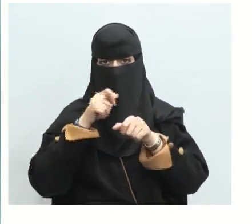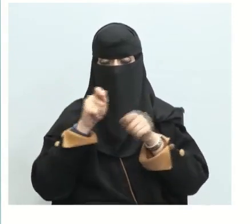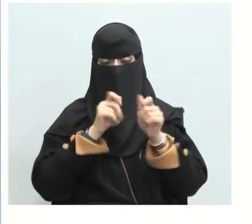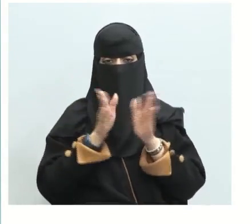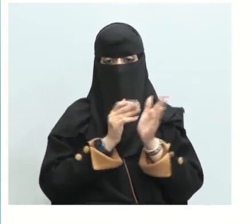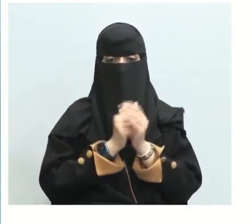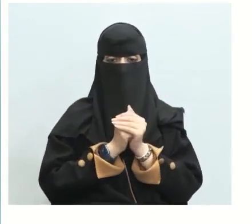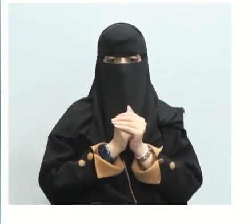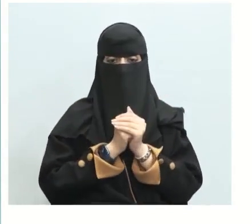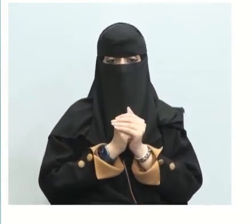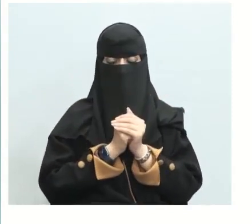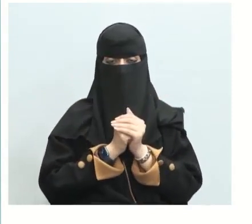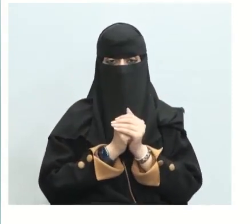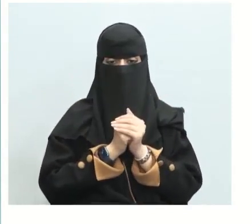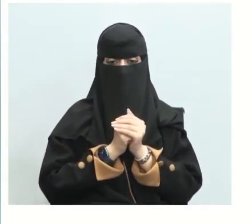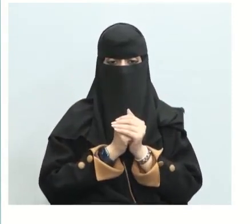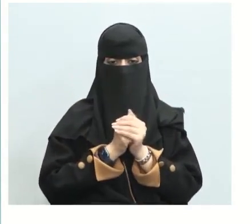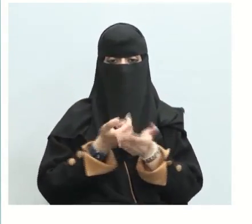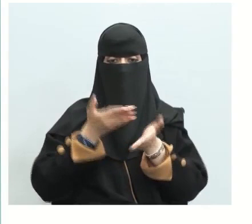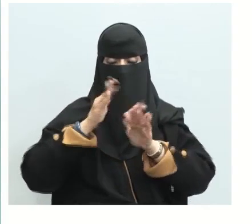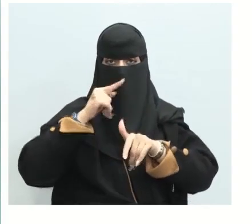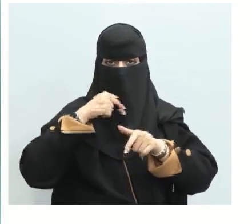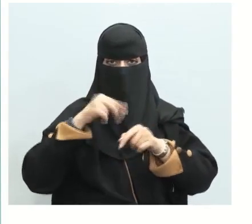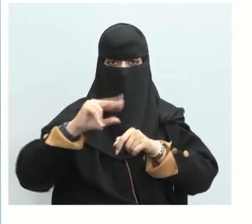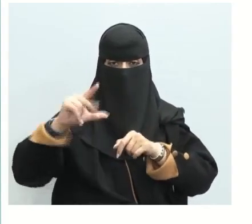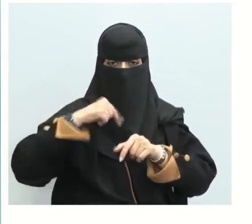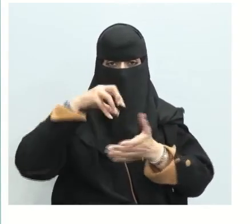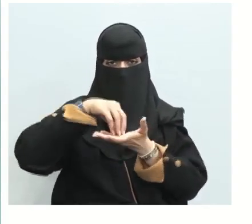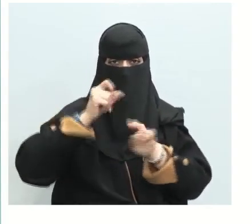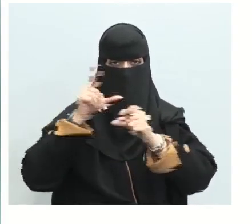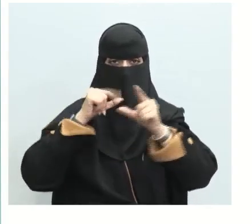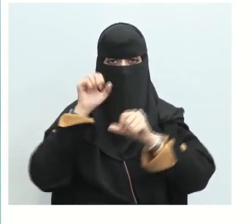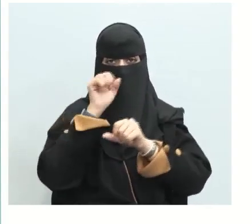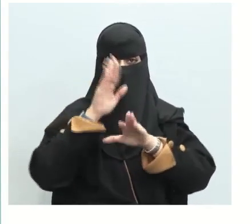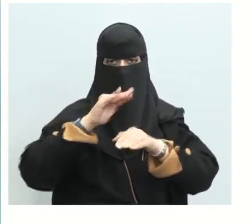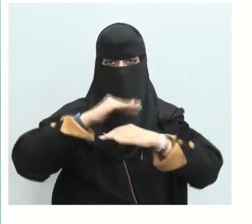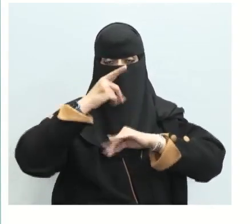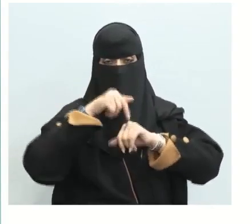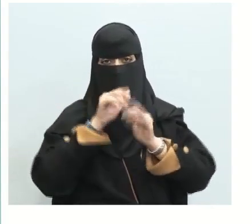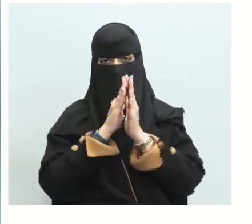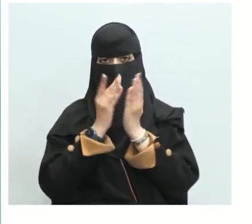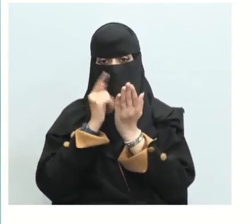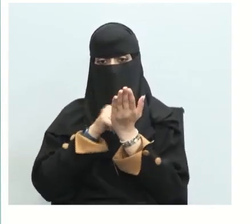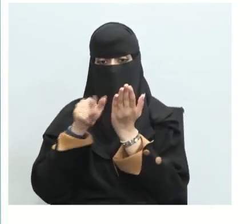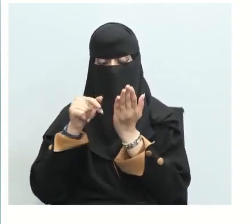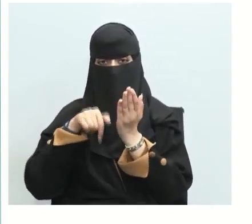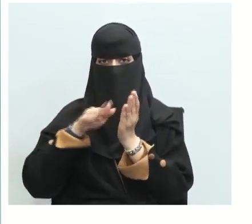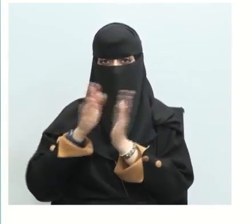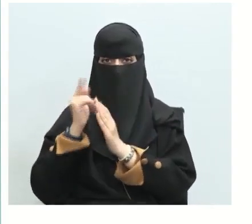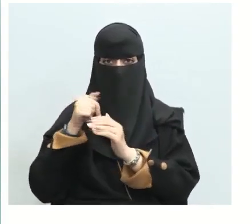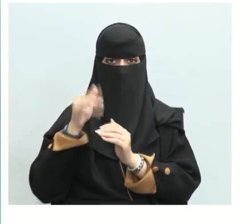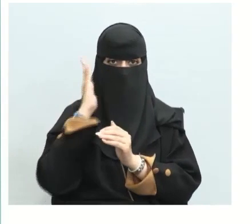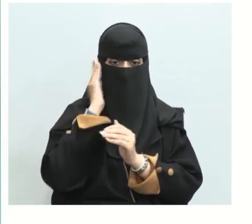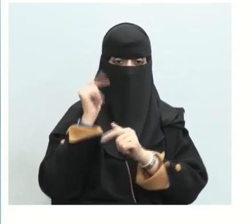محاكاة الجهاز في مايكروسوفت إيدج، حيث يحاكي الموقع الإلكتروني الخاص بك على الأجهزة الأخرى مثل الأجهزة